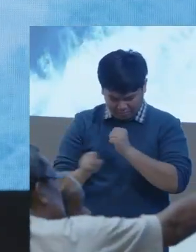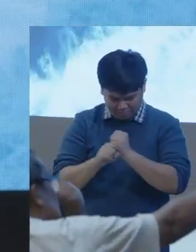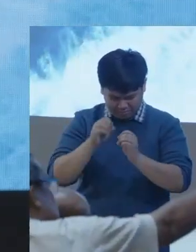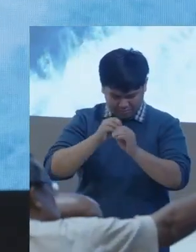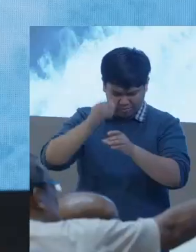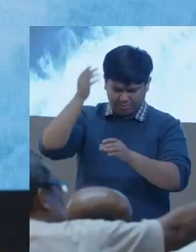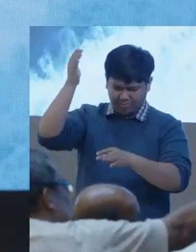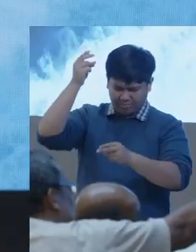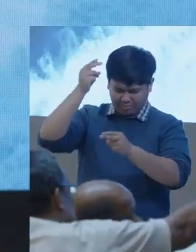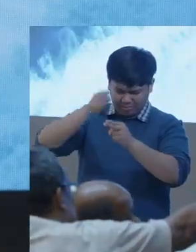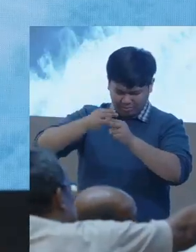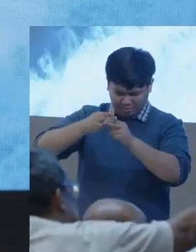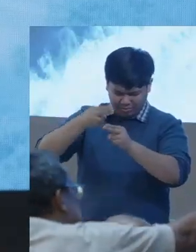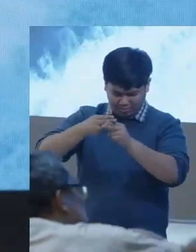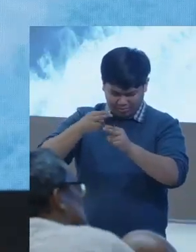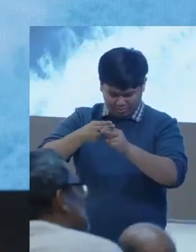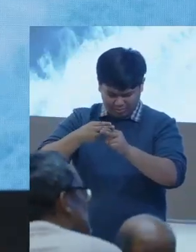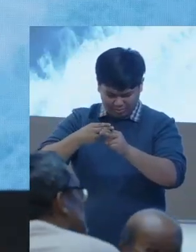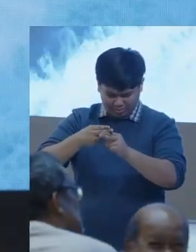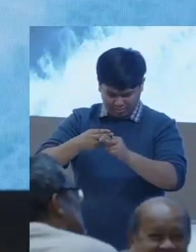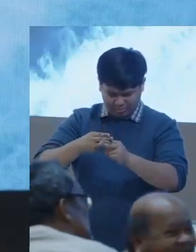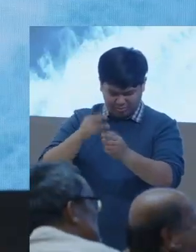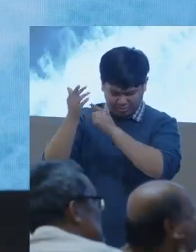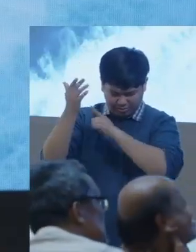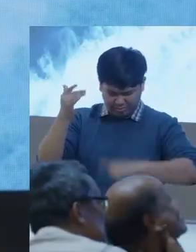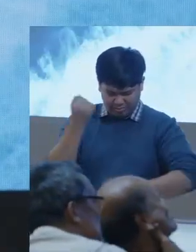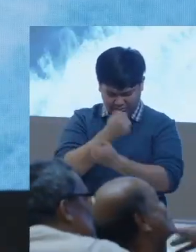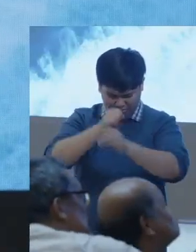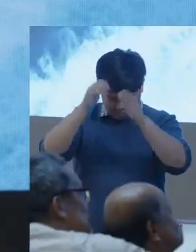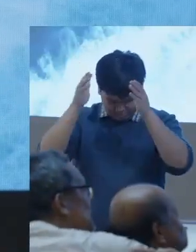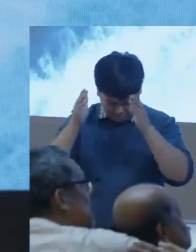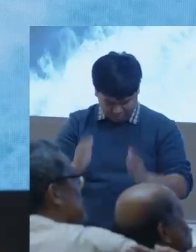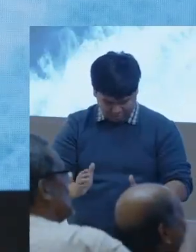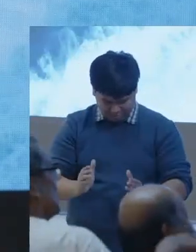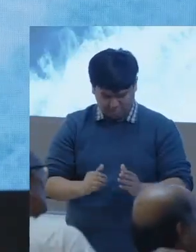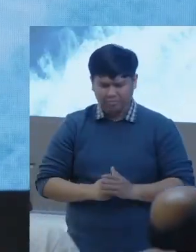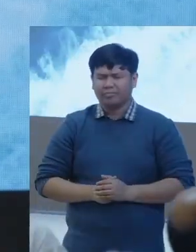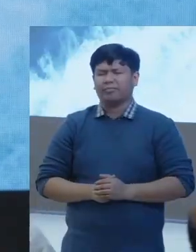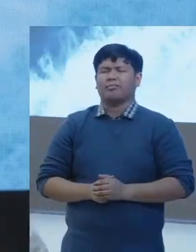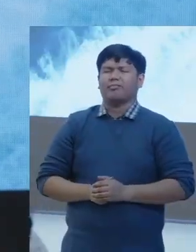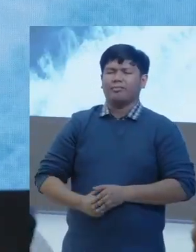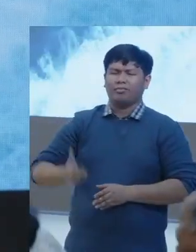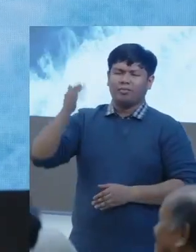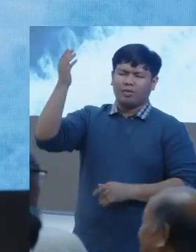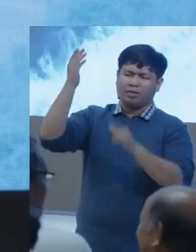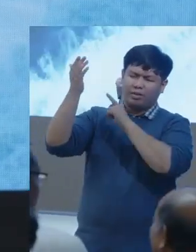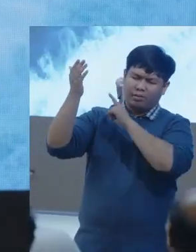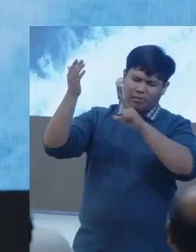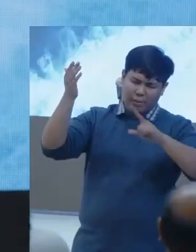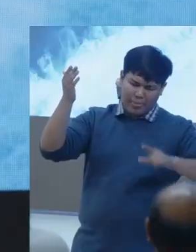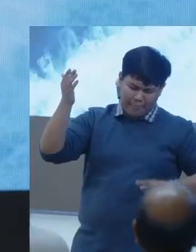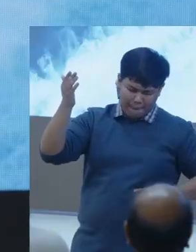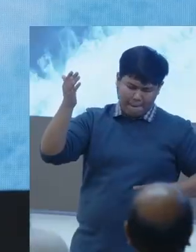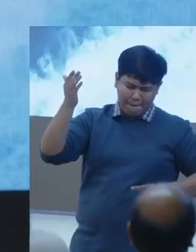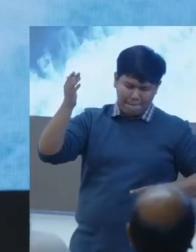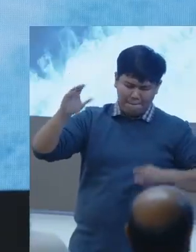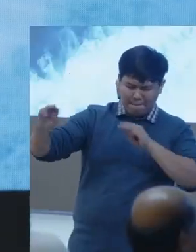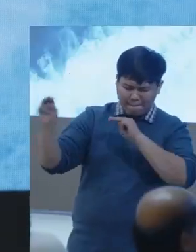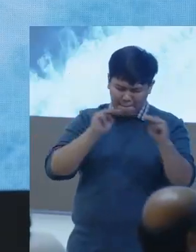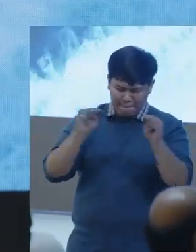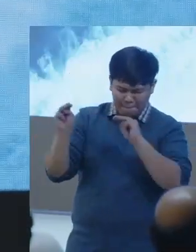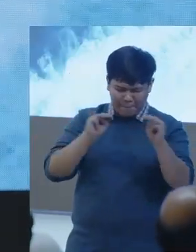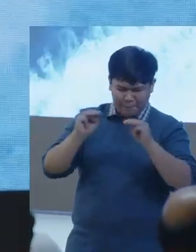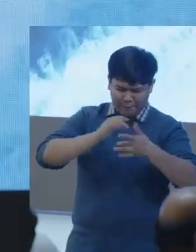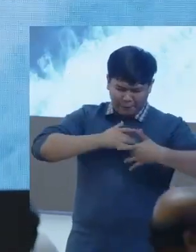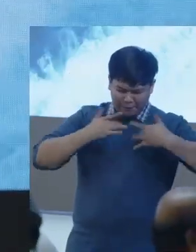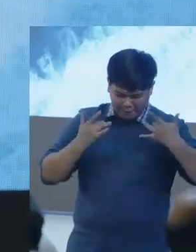inyo bilang tagapagligtas at Panginoon. Kayo nga po ang kumilos sa kanilang